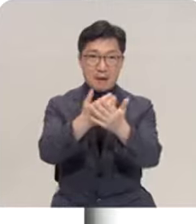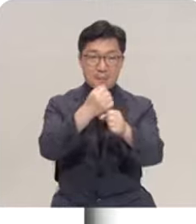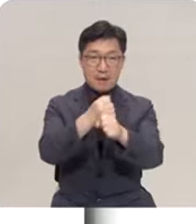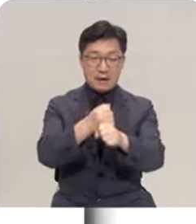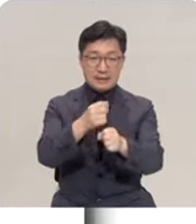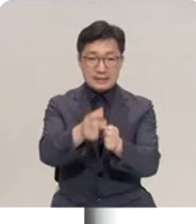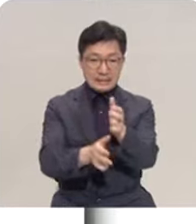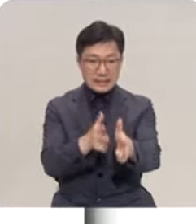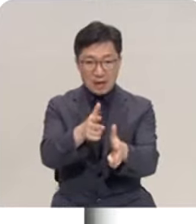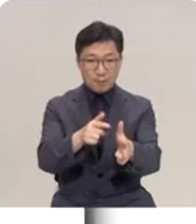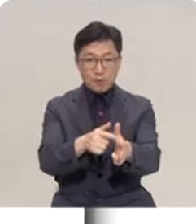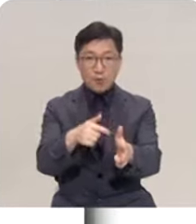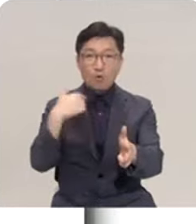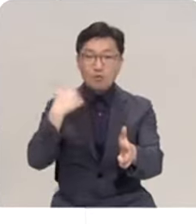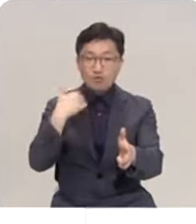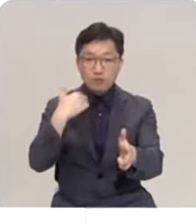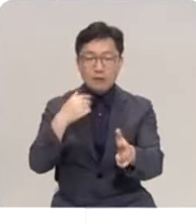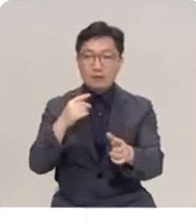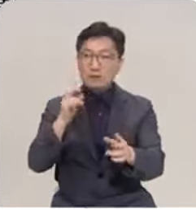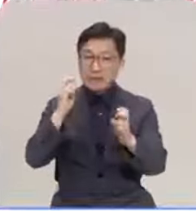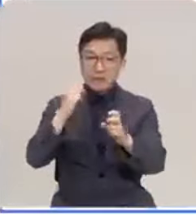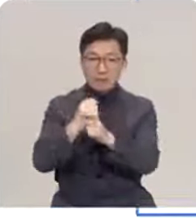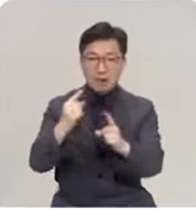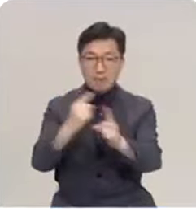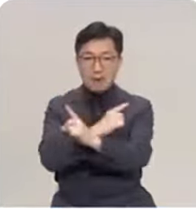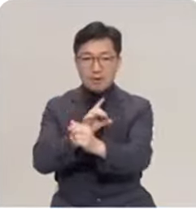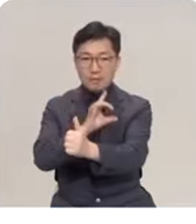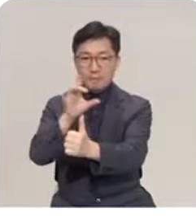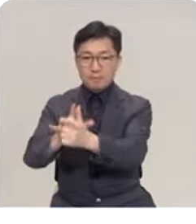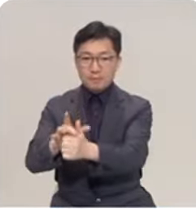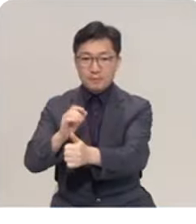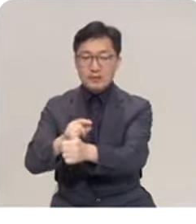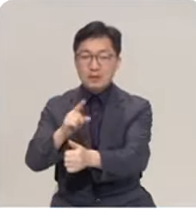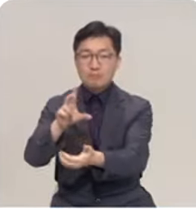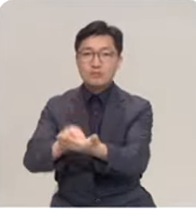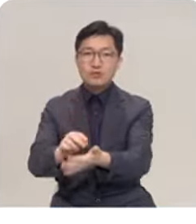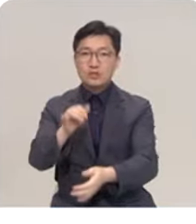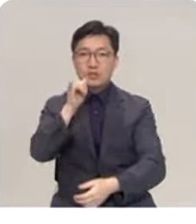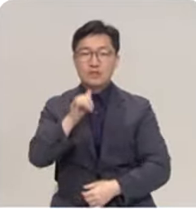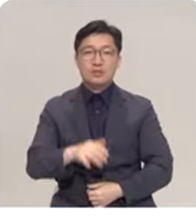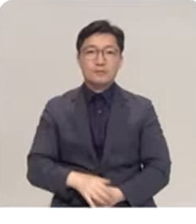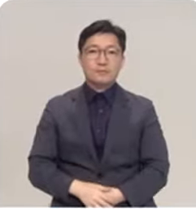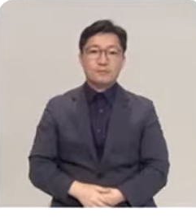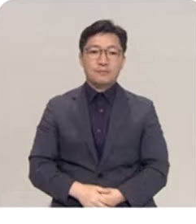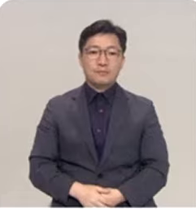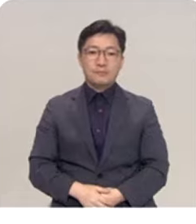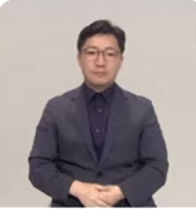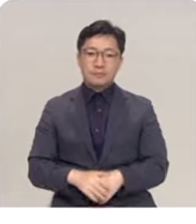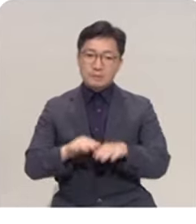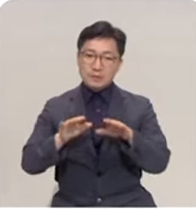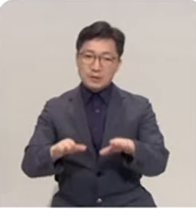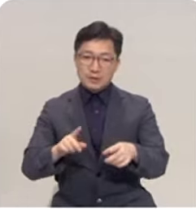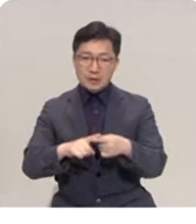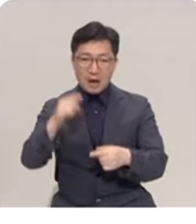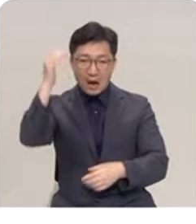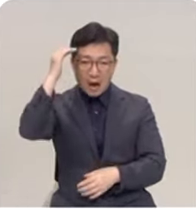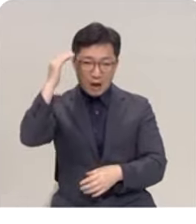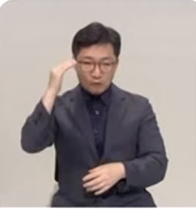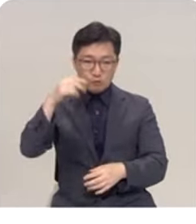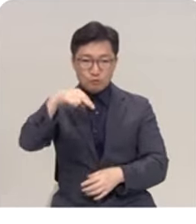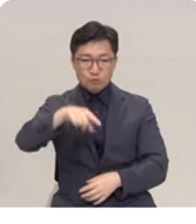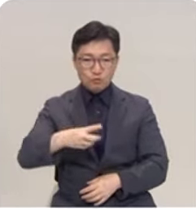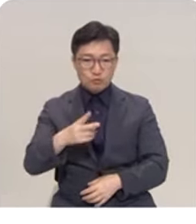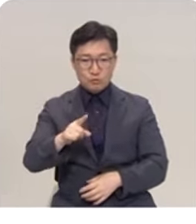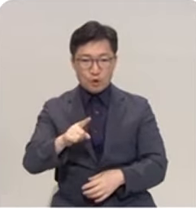사업도 민간업체 변경 과정에서 지역 업체 배제 논란이 일고 있습니다 한수원에서 쌍용을